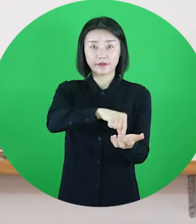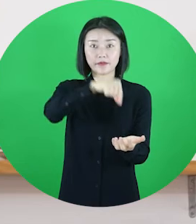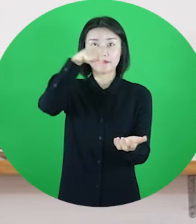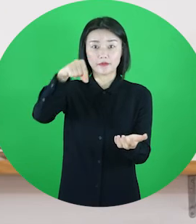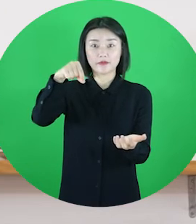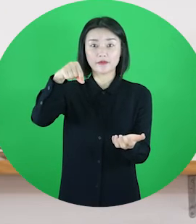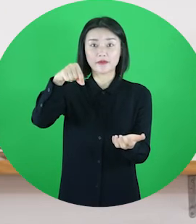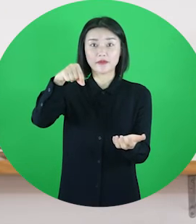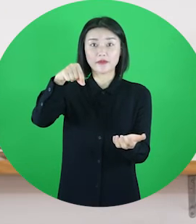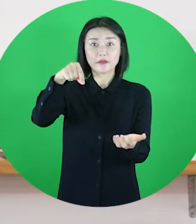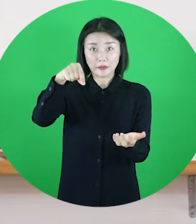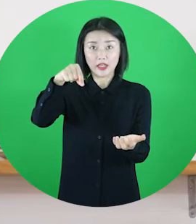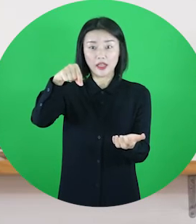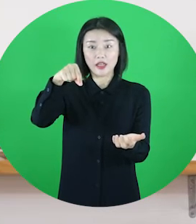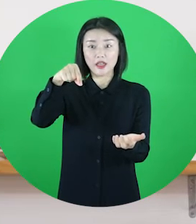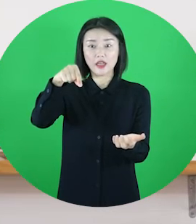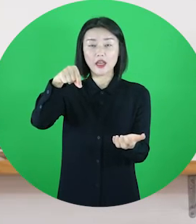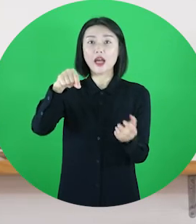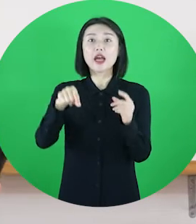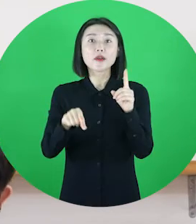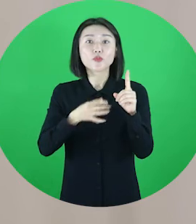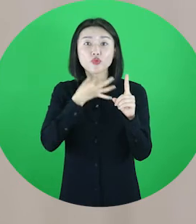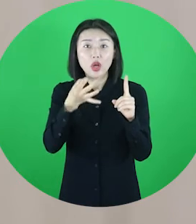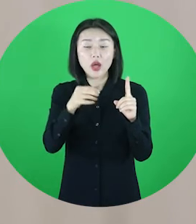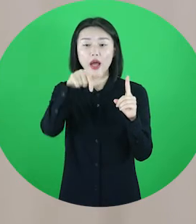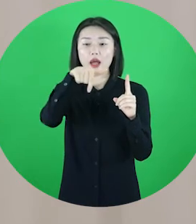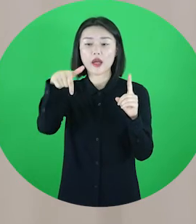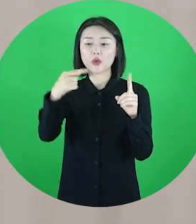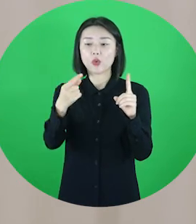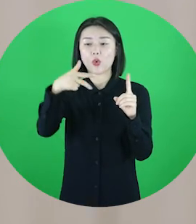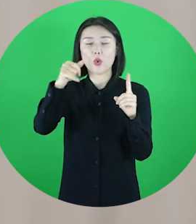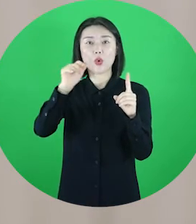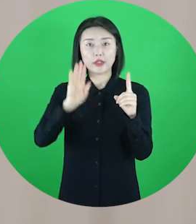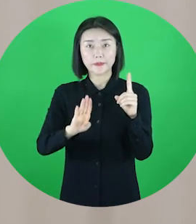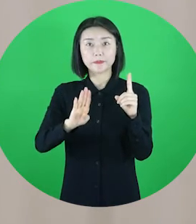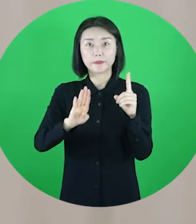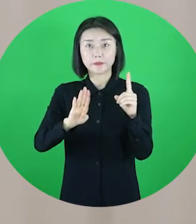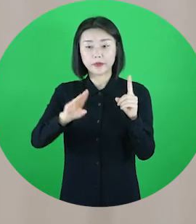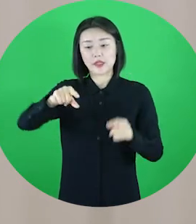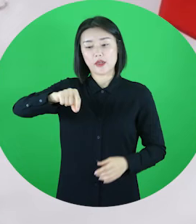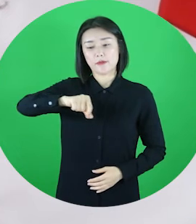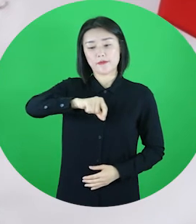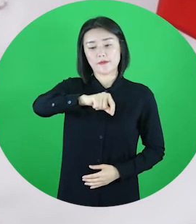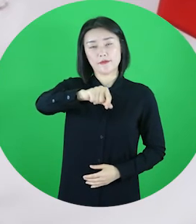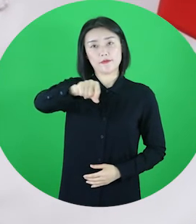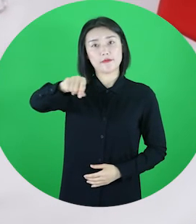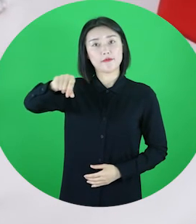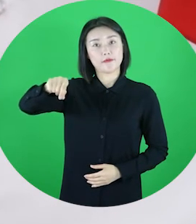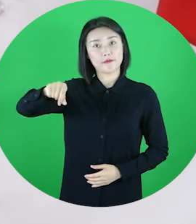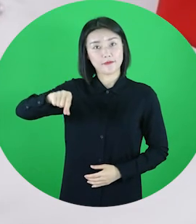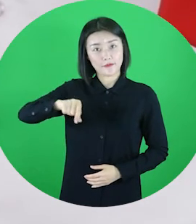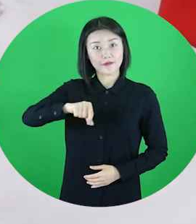해서 이게 한 꼬집이에요. 이거를 밥에 솔솔솔 뿌려주겠습니다.